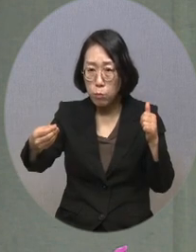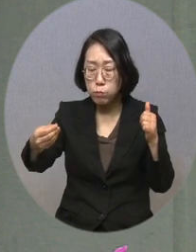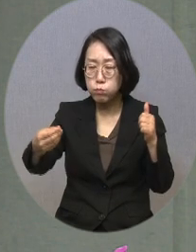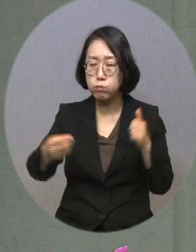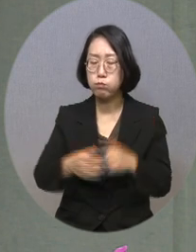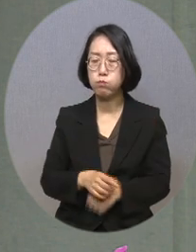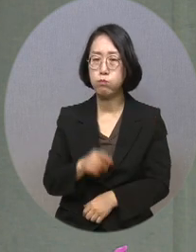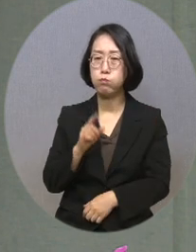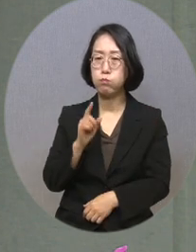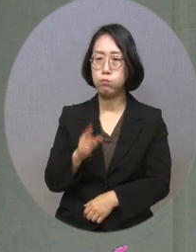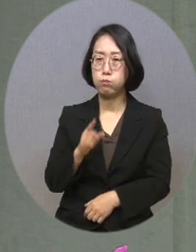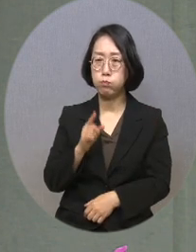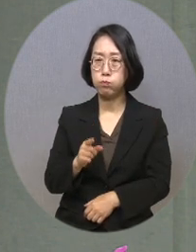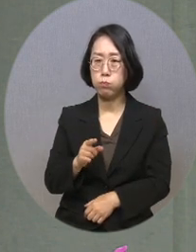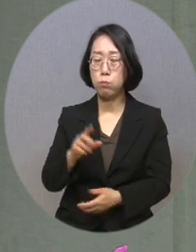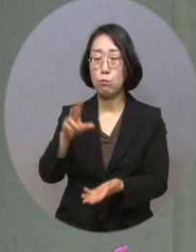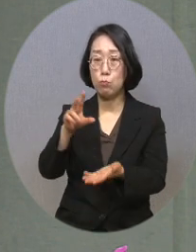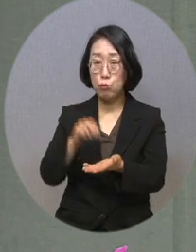그런 분들의